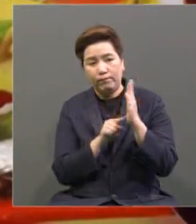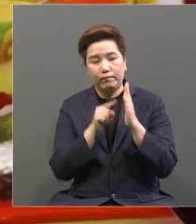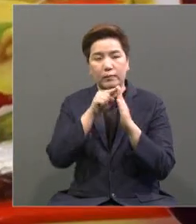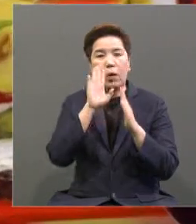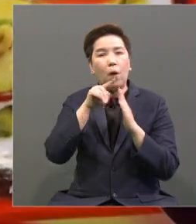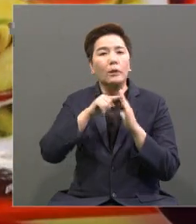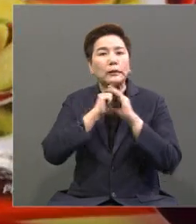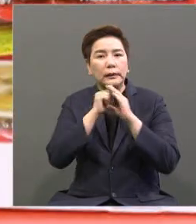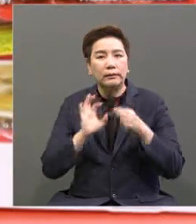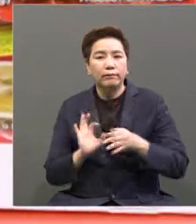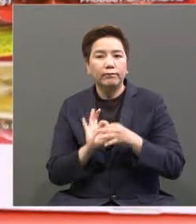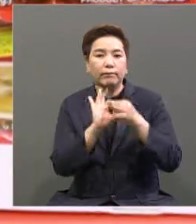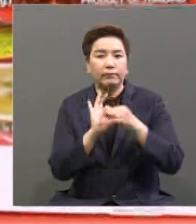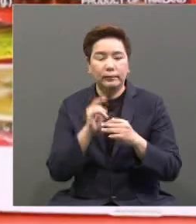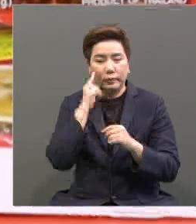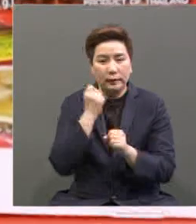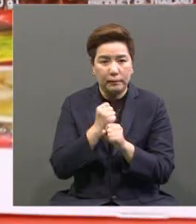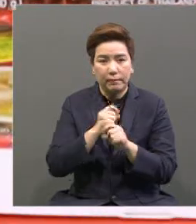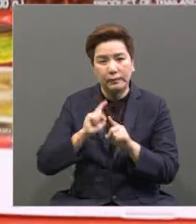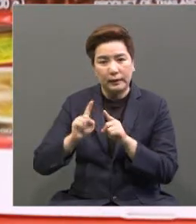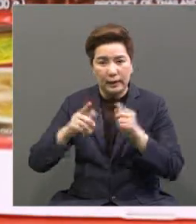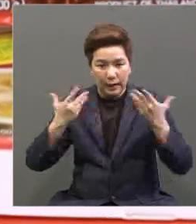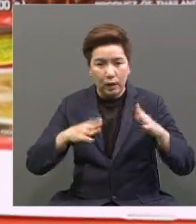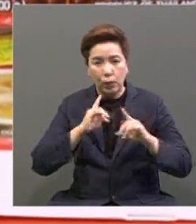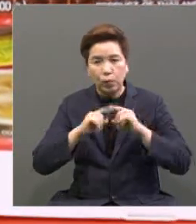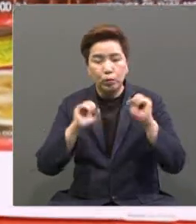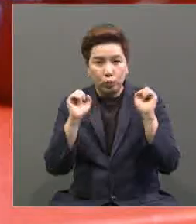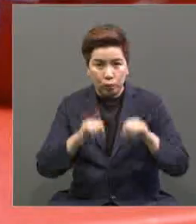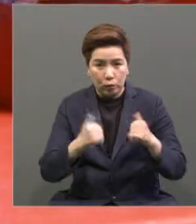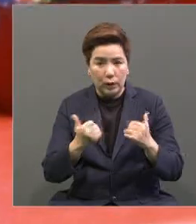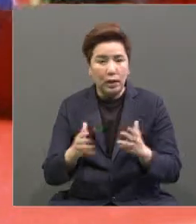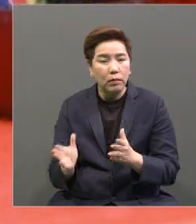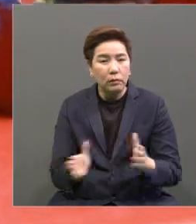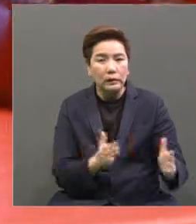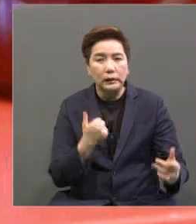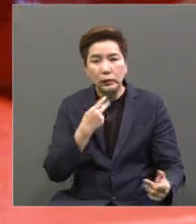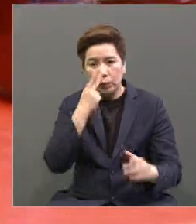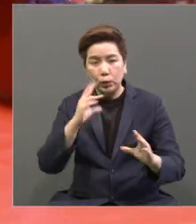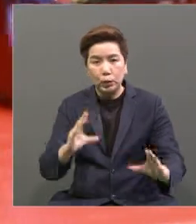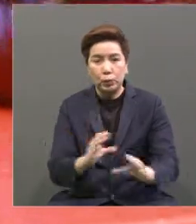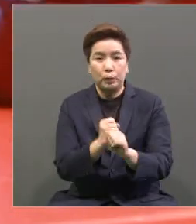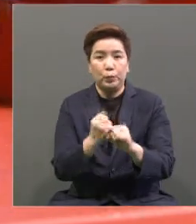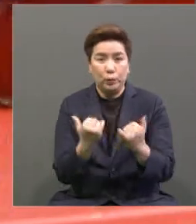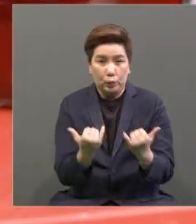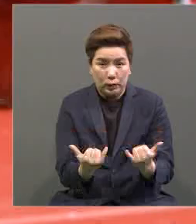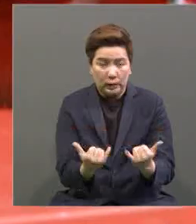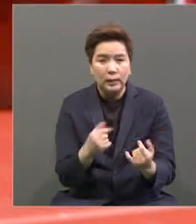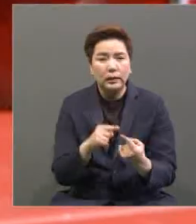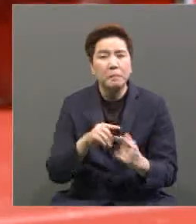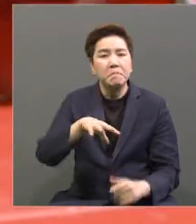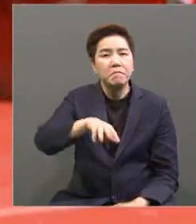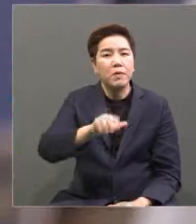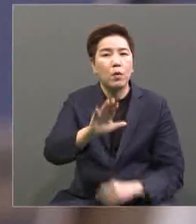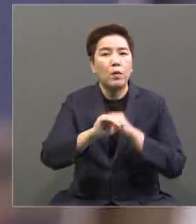แยงซีของจีนนะฮะก็ได้มีการคอมมิตกันหลายเรื่องเลยทีเดียวนะครับใช่ค่ะแต่ว่าถ้ามาดูภาพรวมในปัจจุบันต้องบอกว่ามณฑล